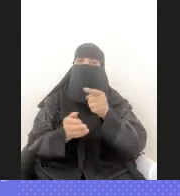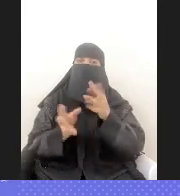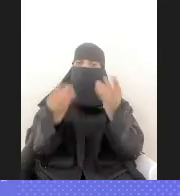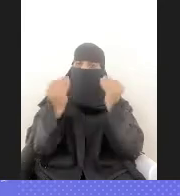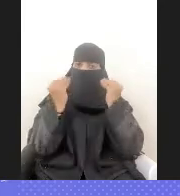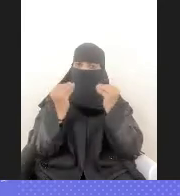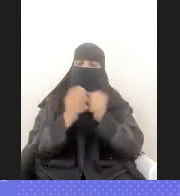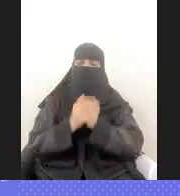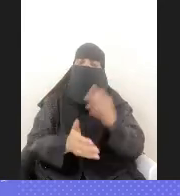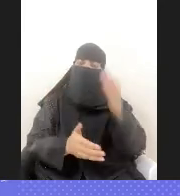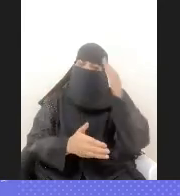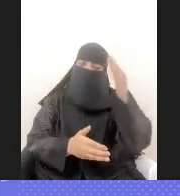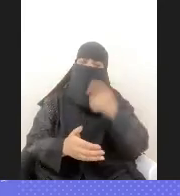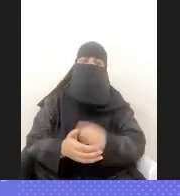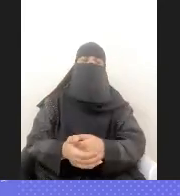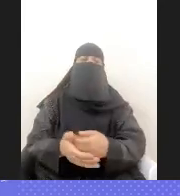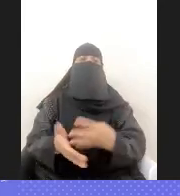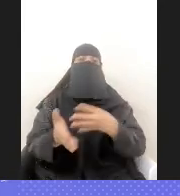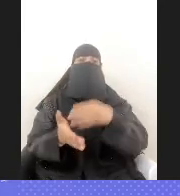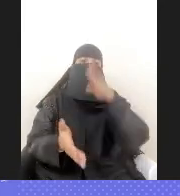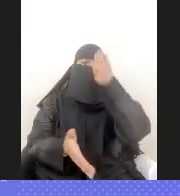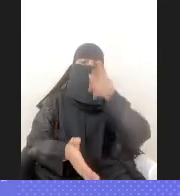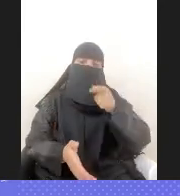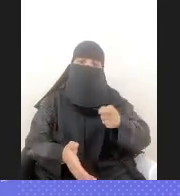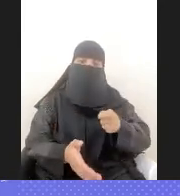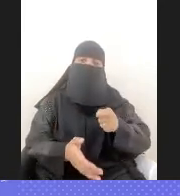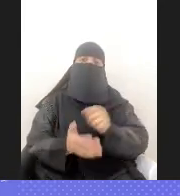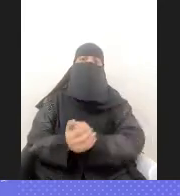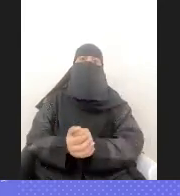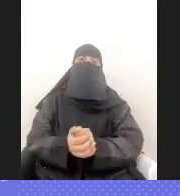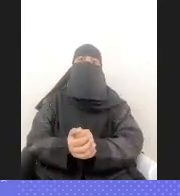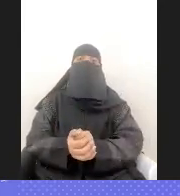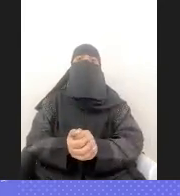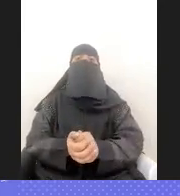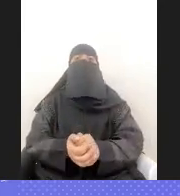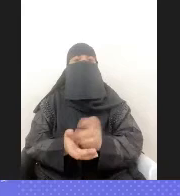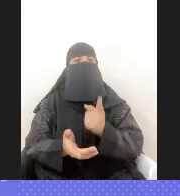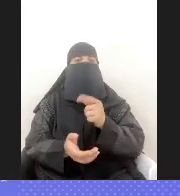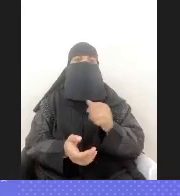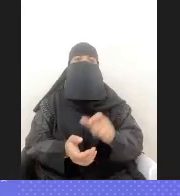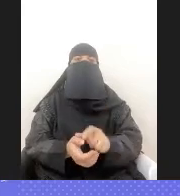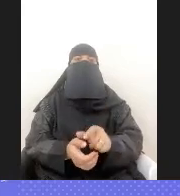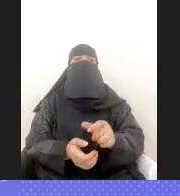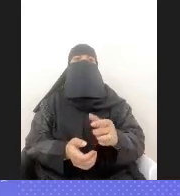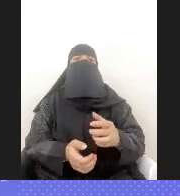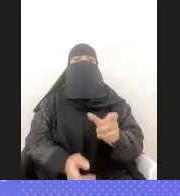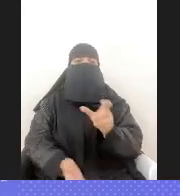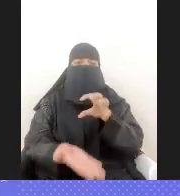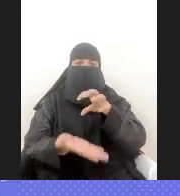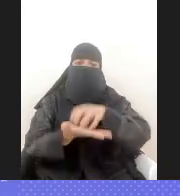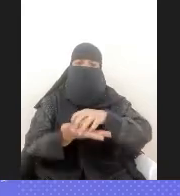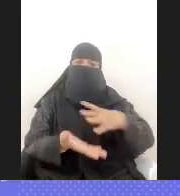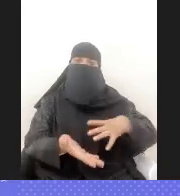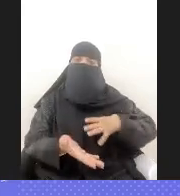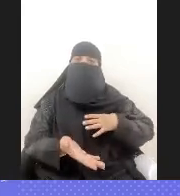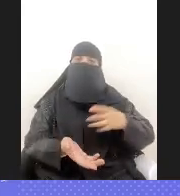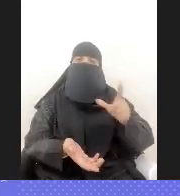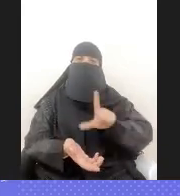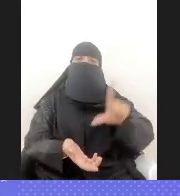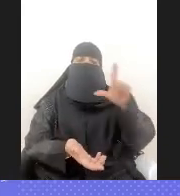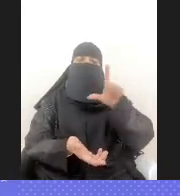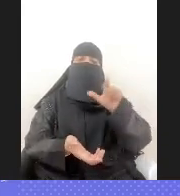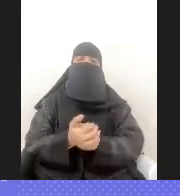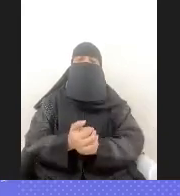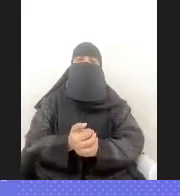الملك خالد ممثلة في عمادتها الرائدة عمادة التعليم الإلكتروني. شكرا جزيلا لسعادة العميد